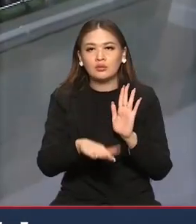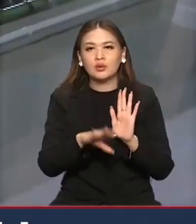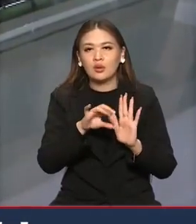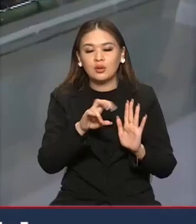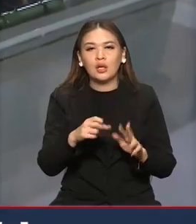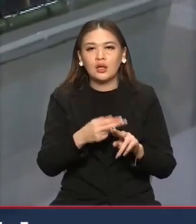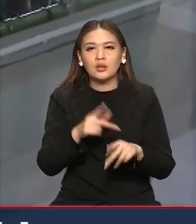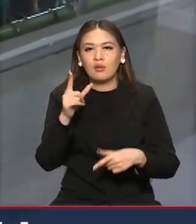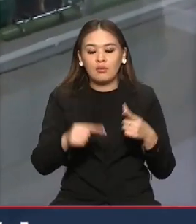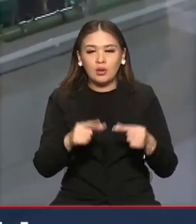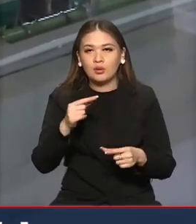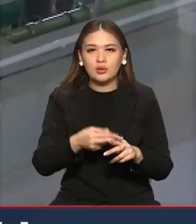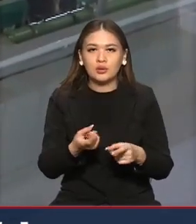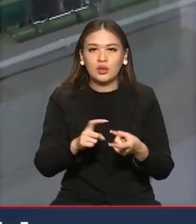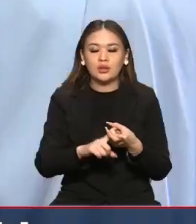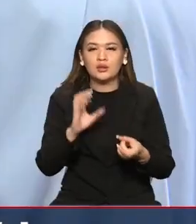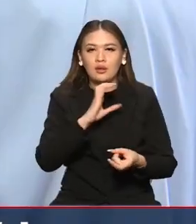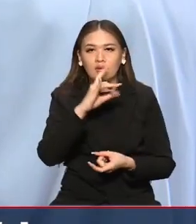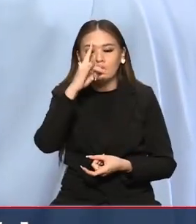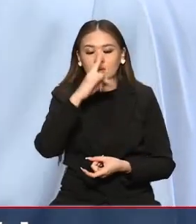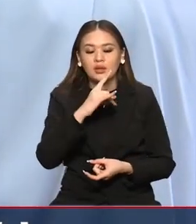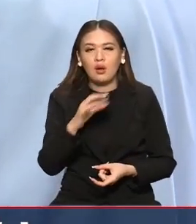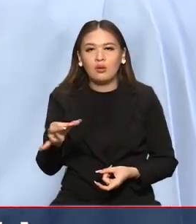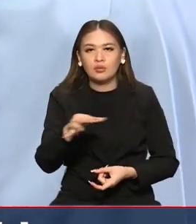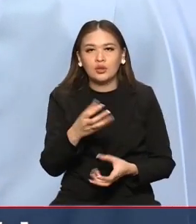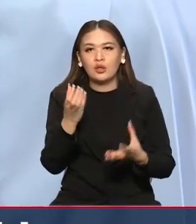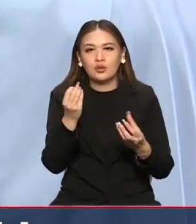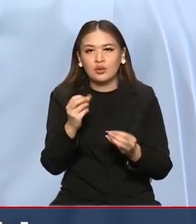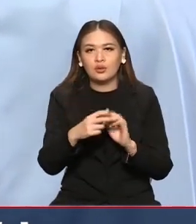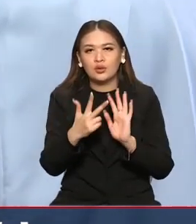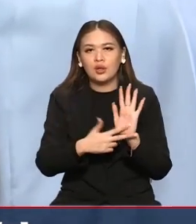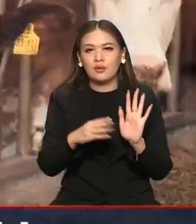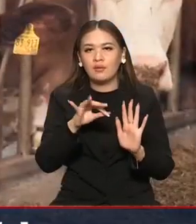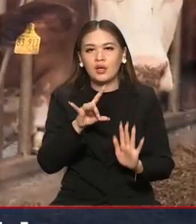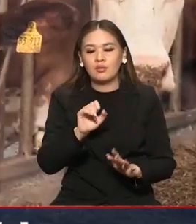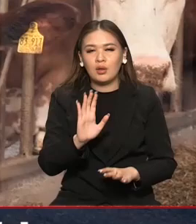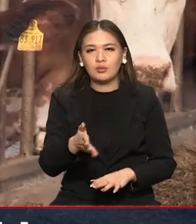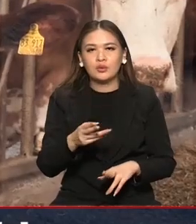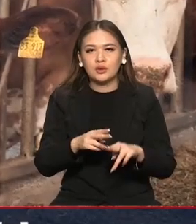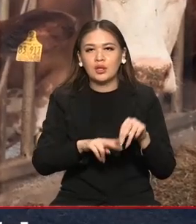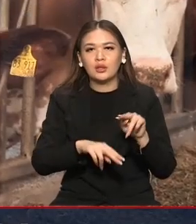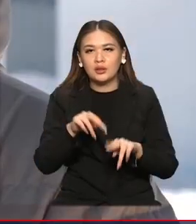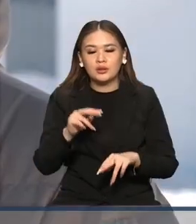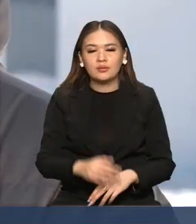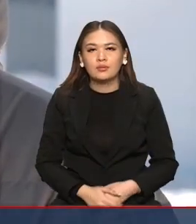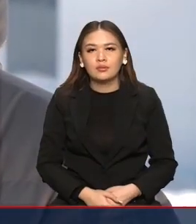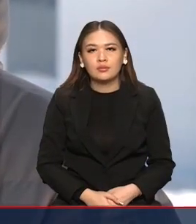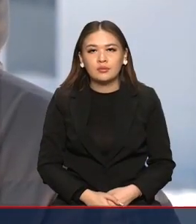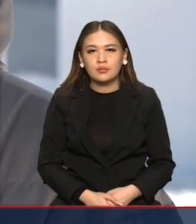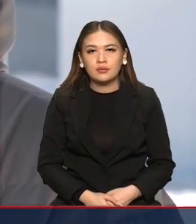сүт өндірген, сәтін салса солтүстік Қазақстан облысында осындай тағы 18 ферма салынады. Коровы нетеля наши